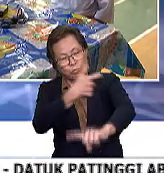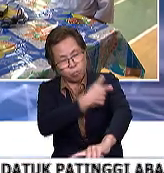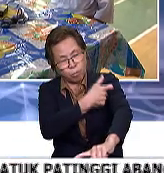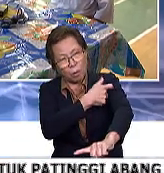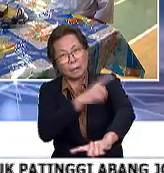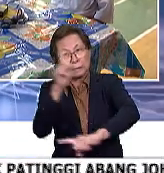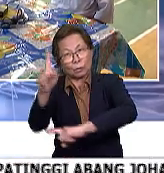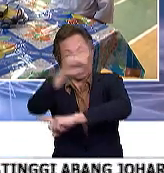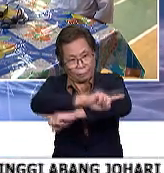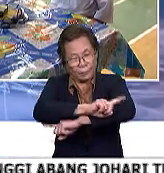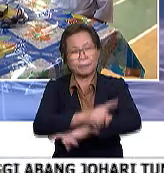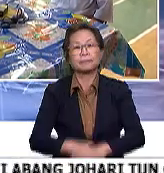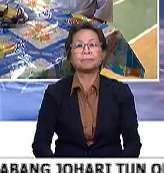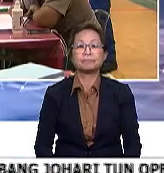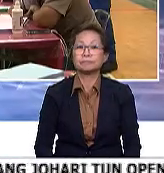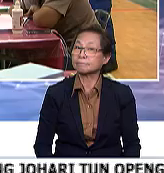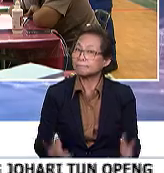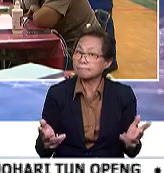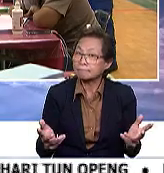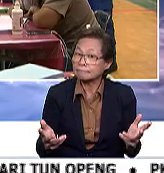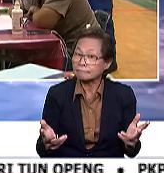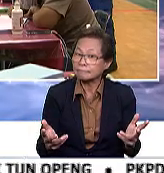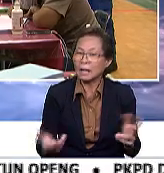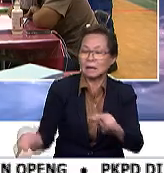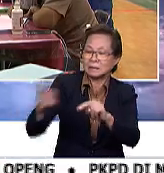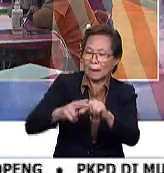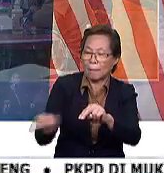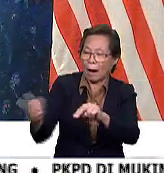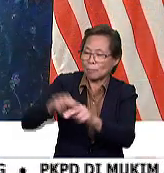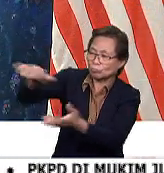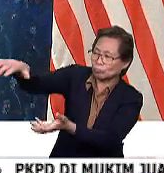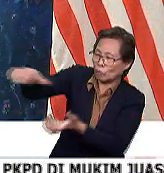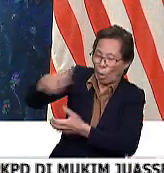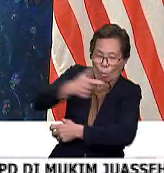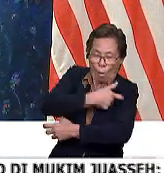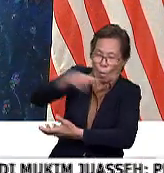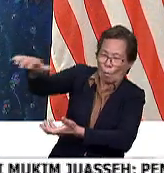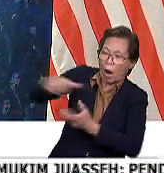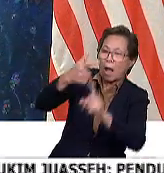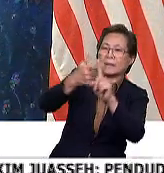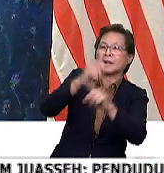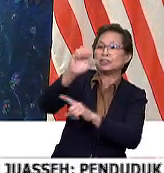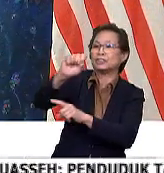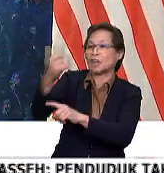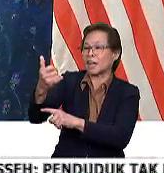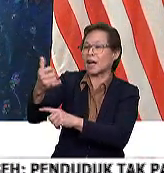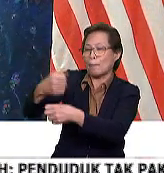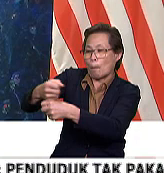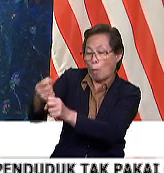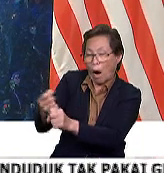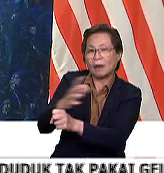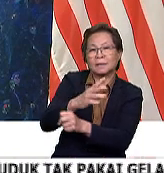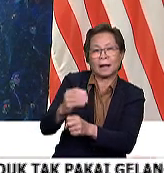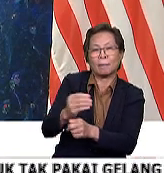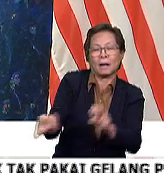those hari melalui penambahan terima and Bugs in the party Serikat pengeluar penambahan